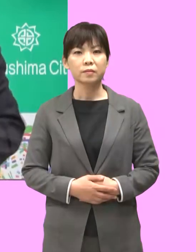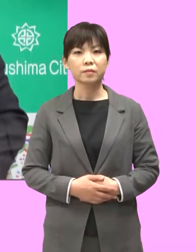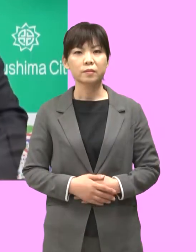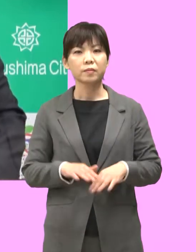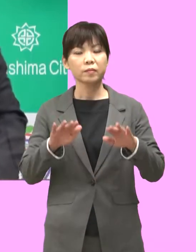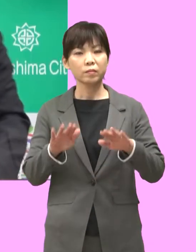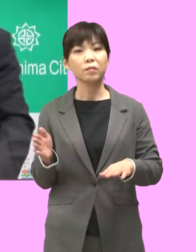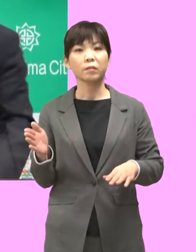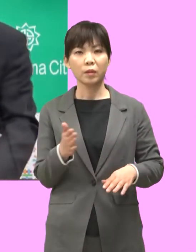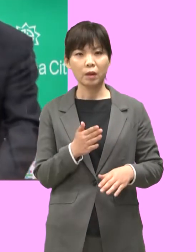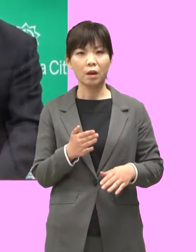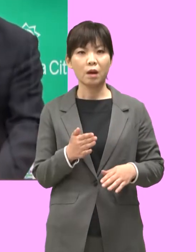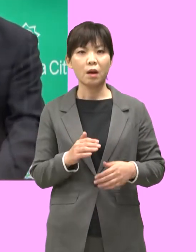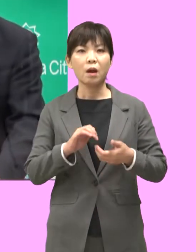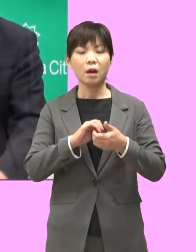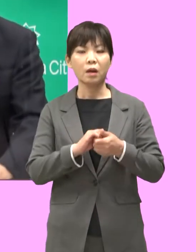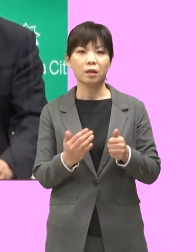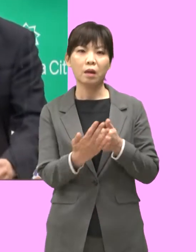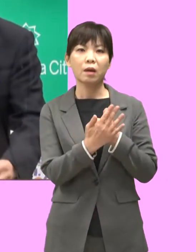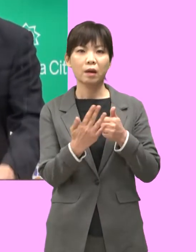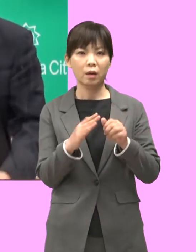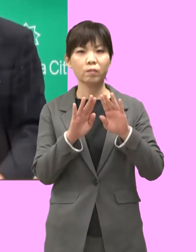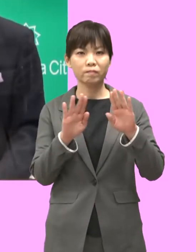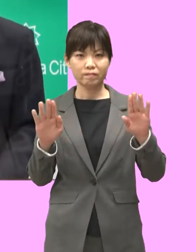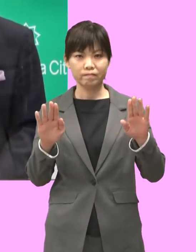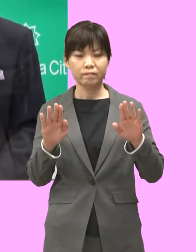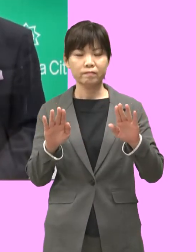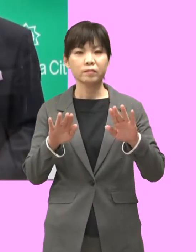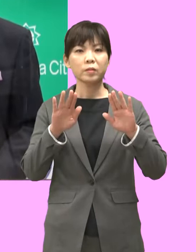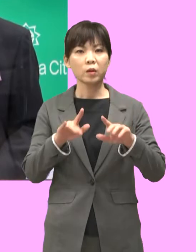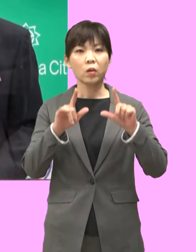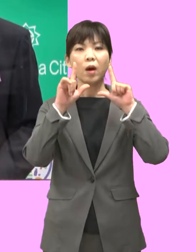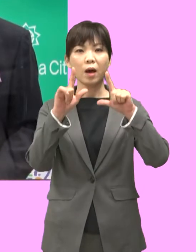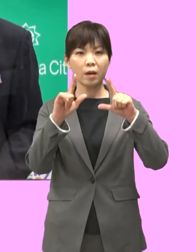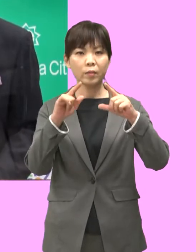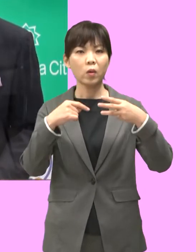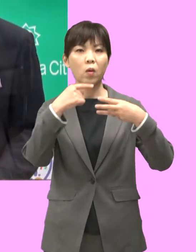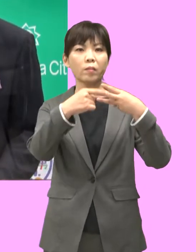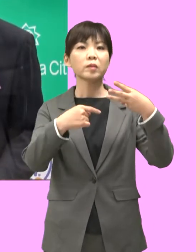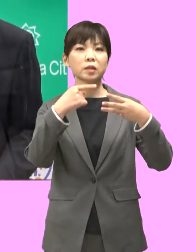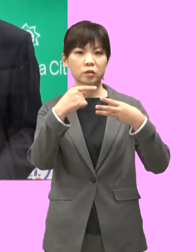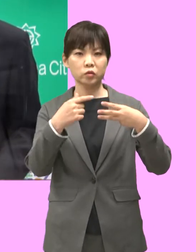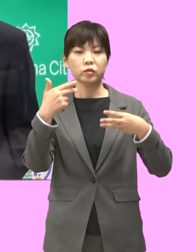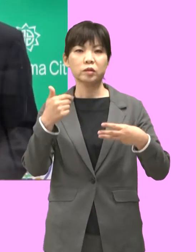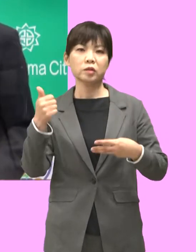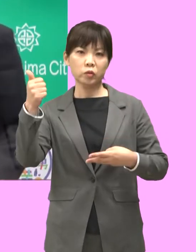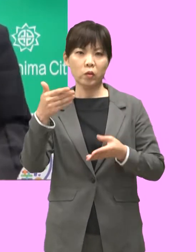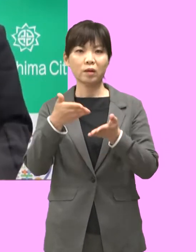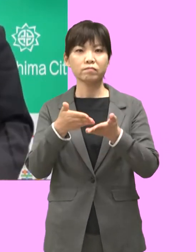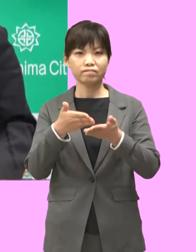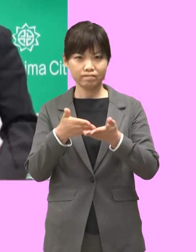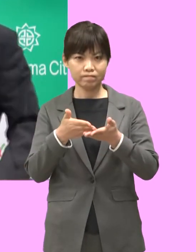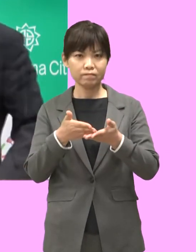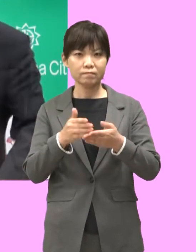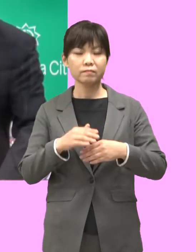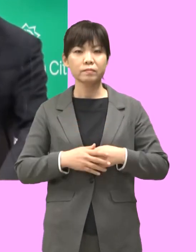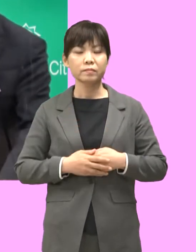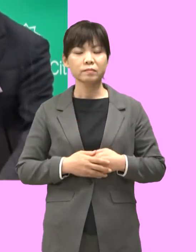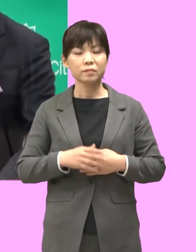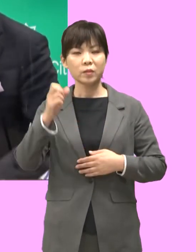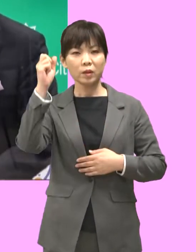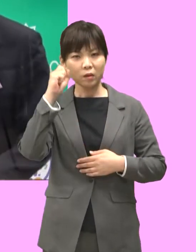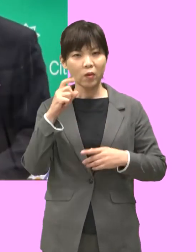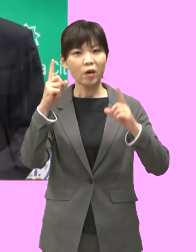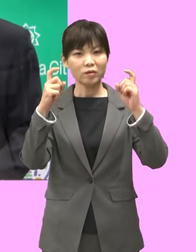それではただいまから定例記者会見を始めます。本日の発表事項3件を一括して市長からご説明申し上げます。 はい、おはようござい